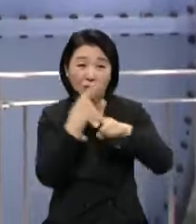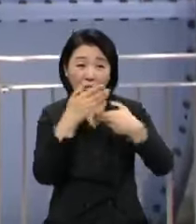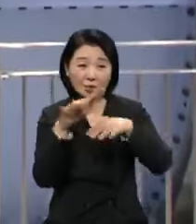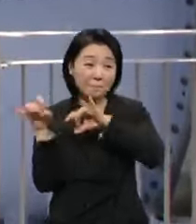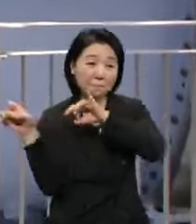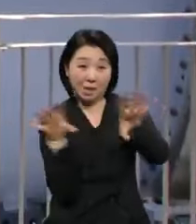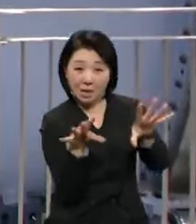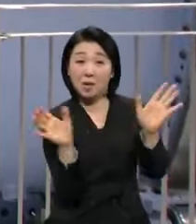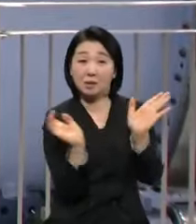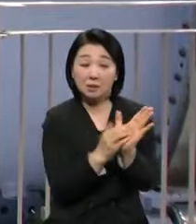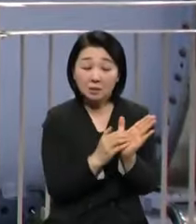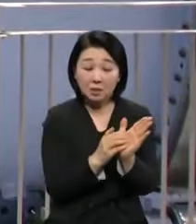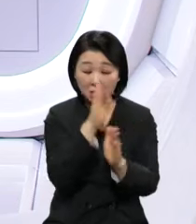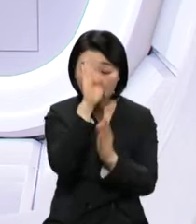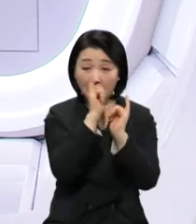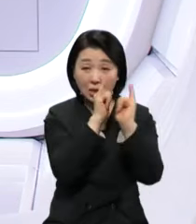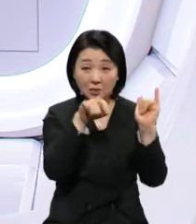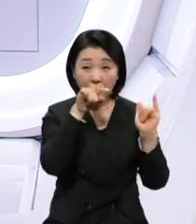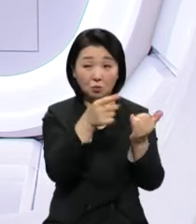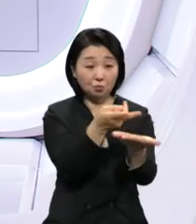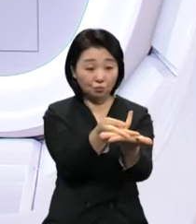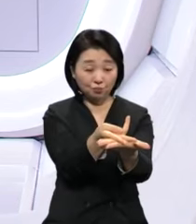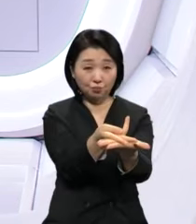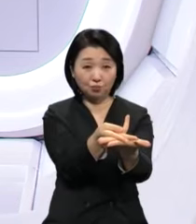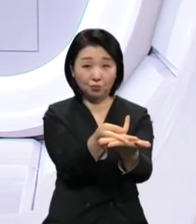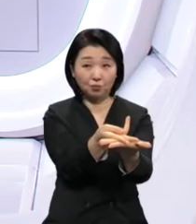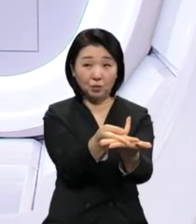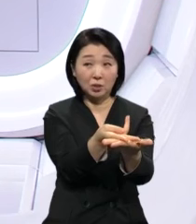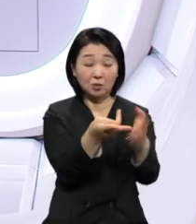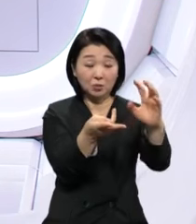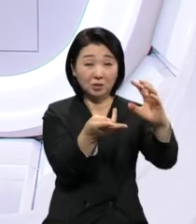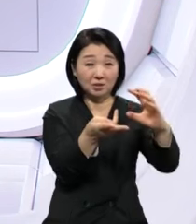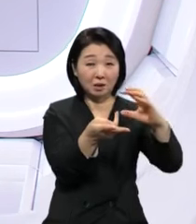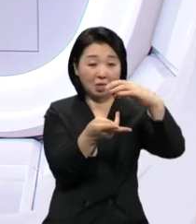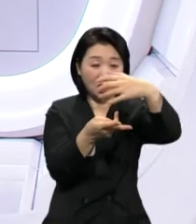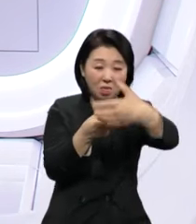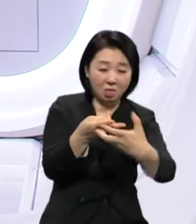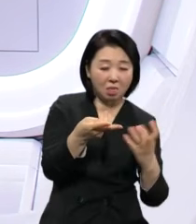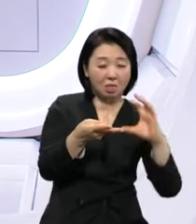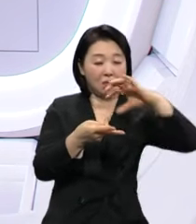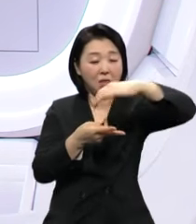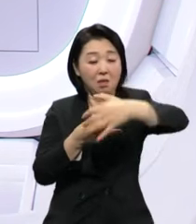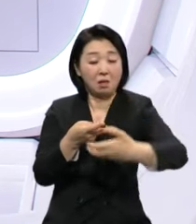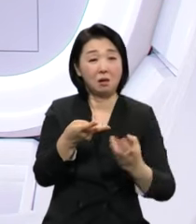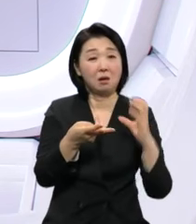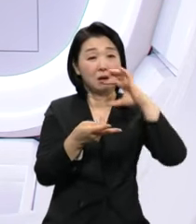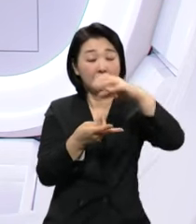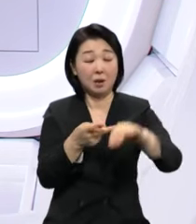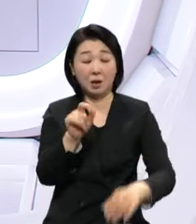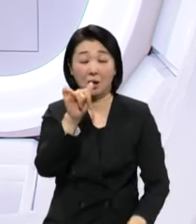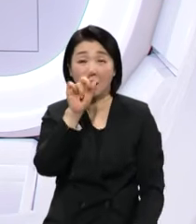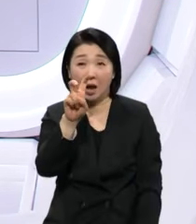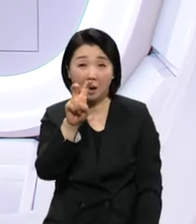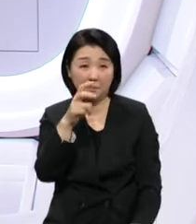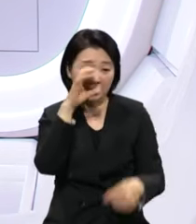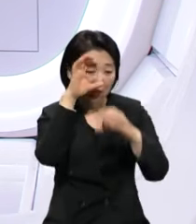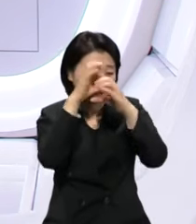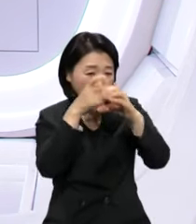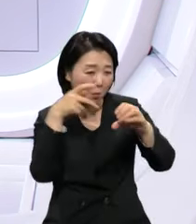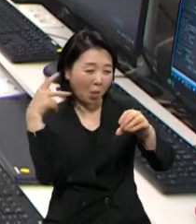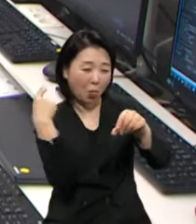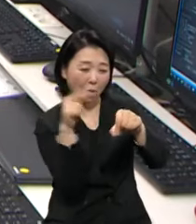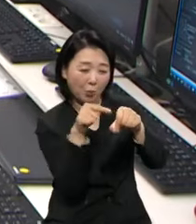쏩니다. 환자가 이곳에 누우면 뒤에 있는 기계가 360도 회전하며 암세포만 정밀 타격하게